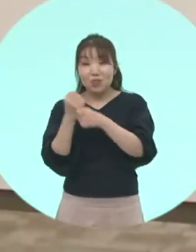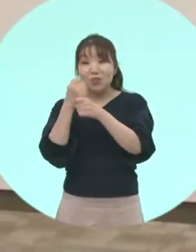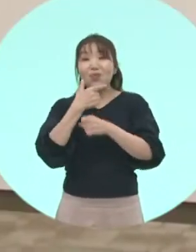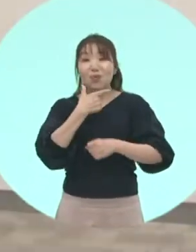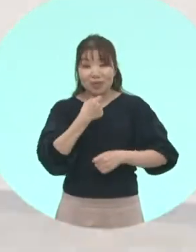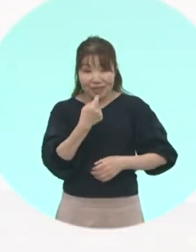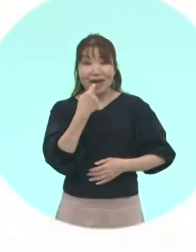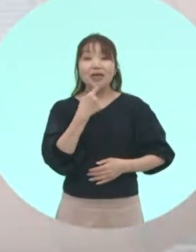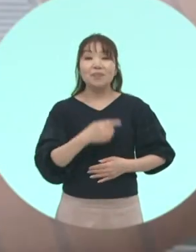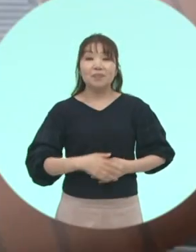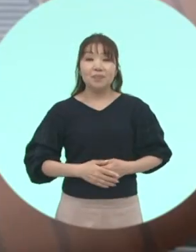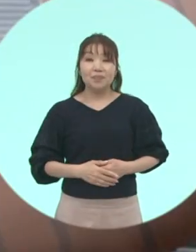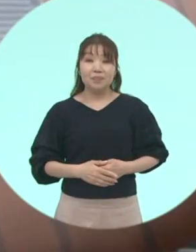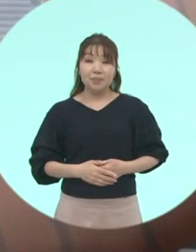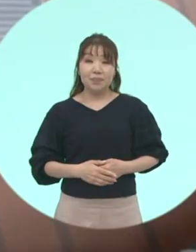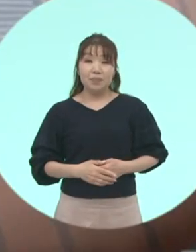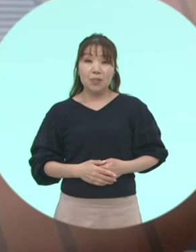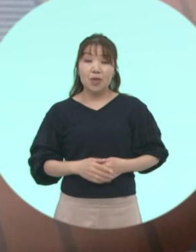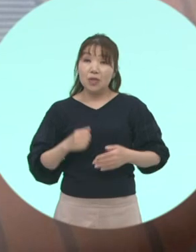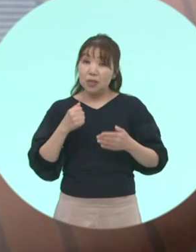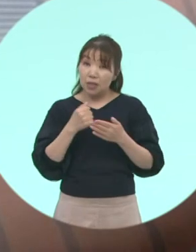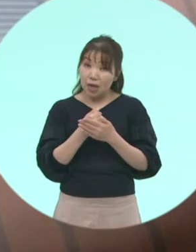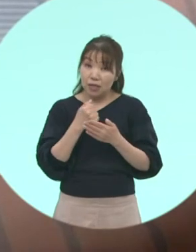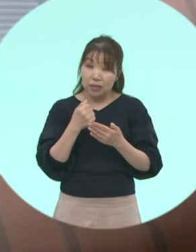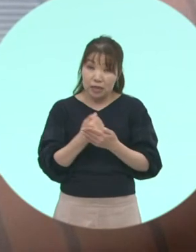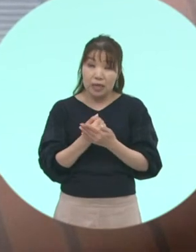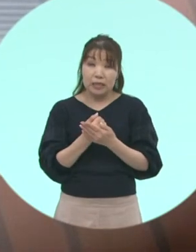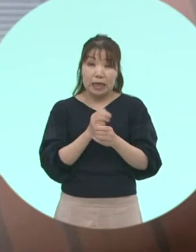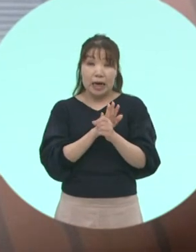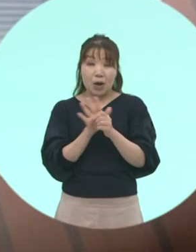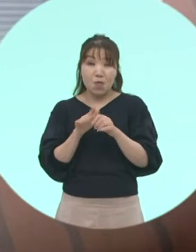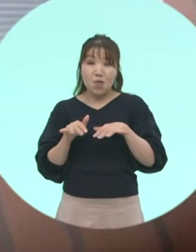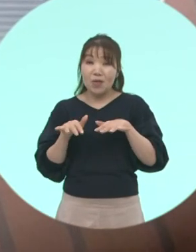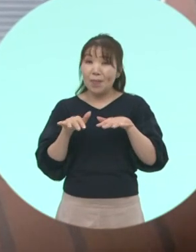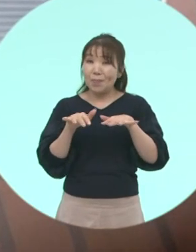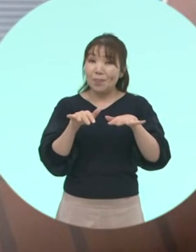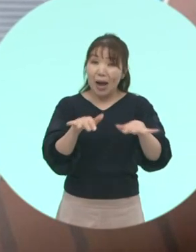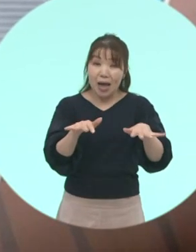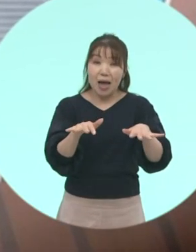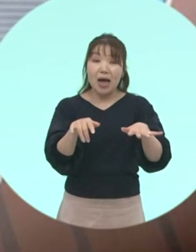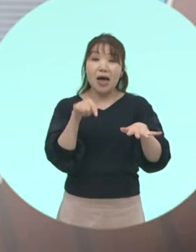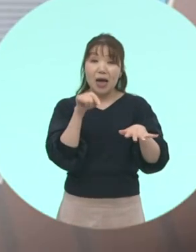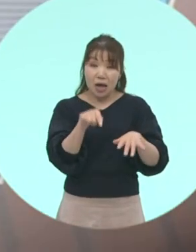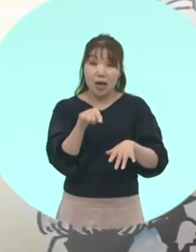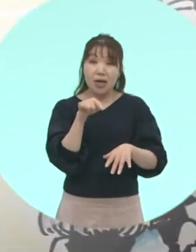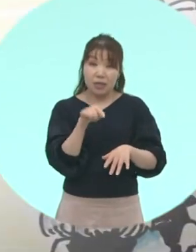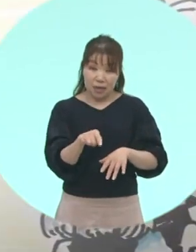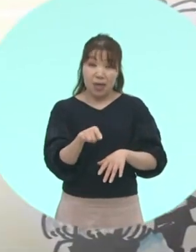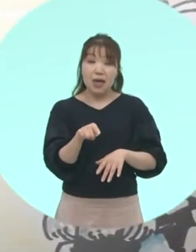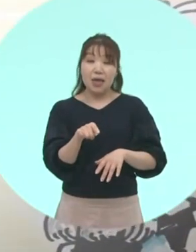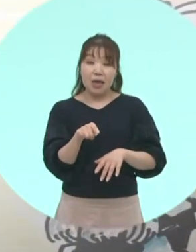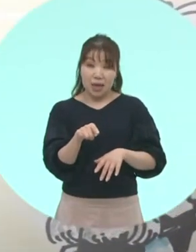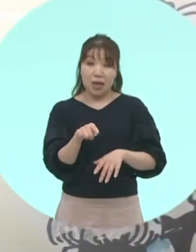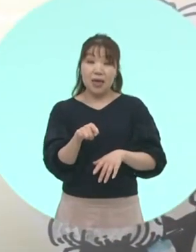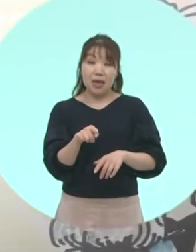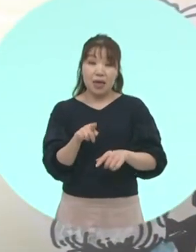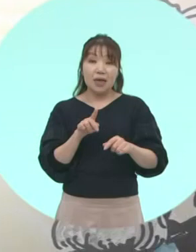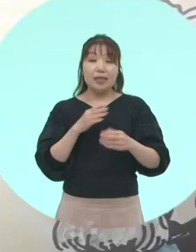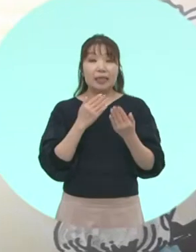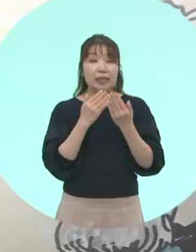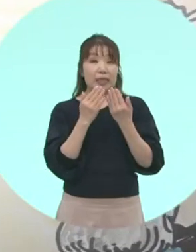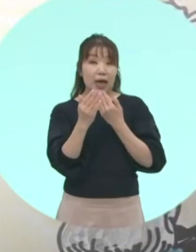です。 残念ながら新型コロナウイルス感染症の感染拡大に伴